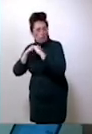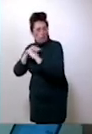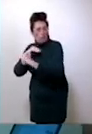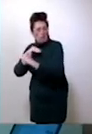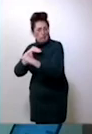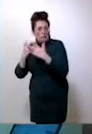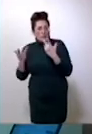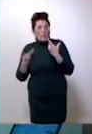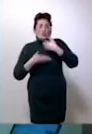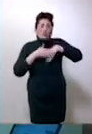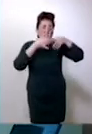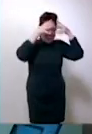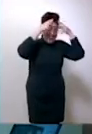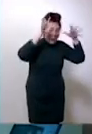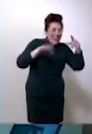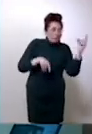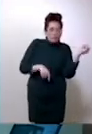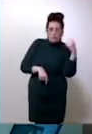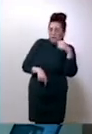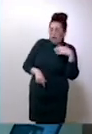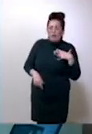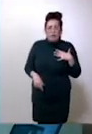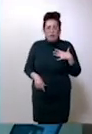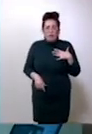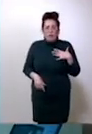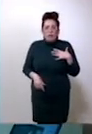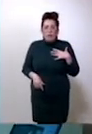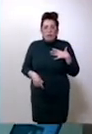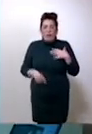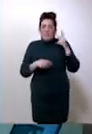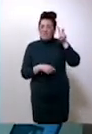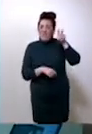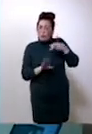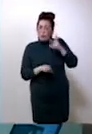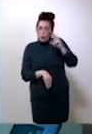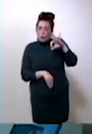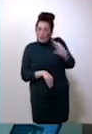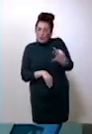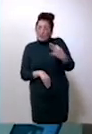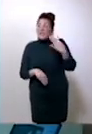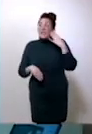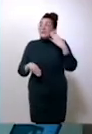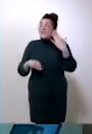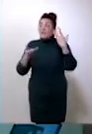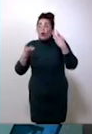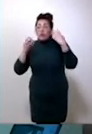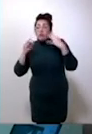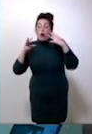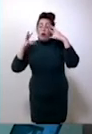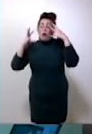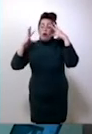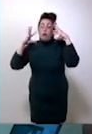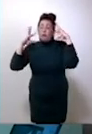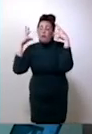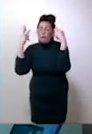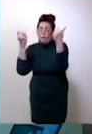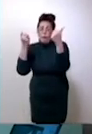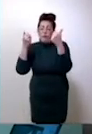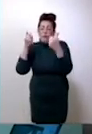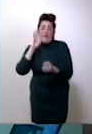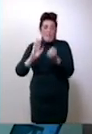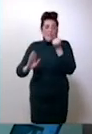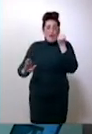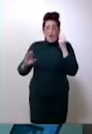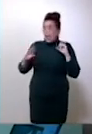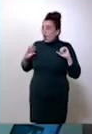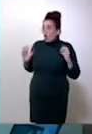Rennes. Et le béton, c'est ne pas mettre comme un axe prioritaire la lutte contre les réchauffements climatiques, contre les îlots de chaleur, et donc